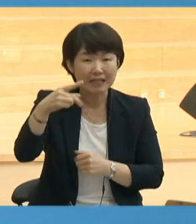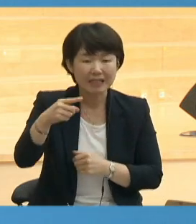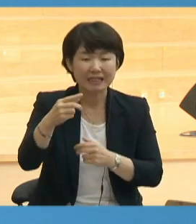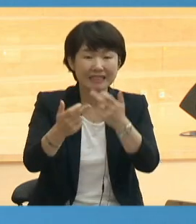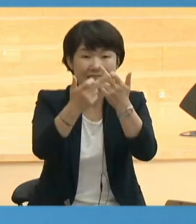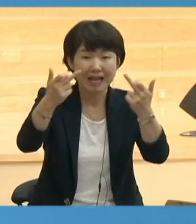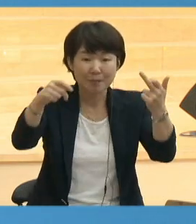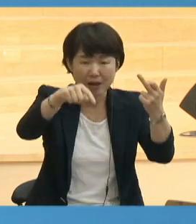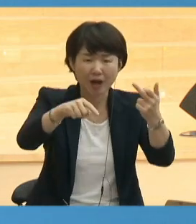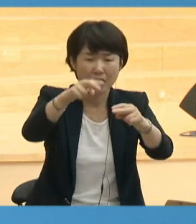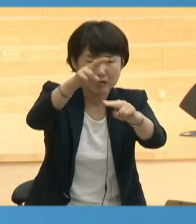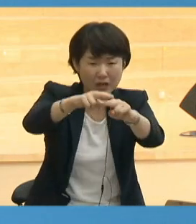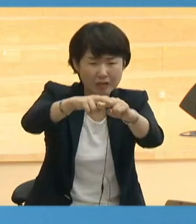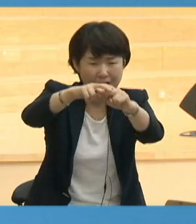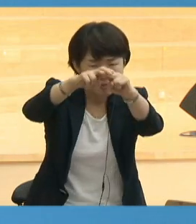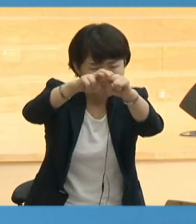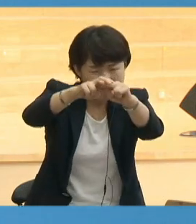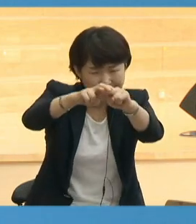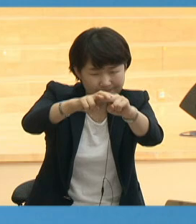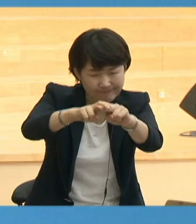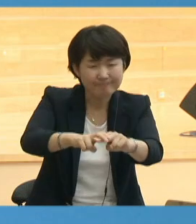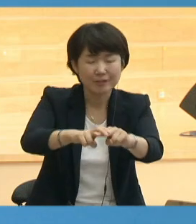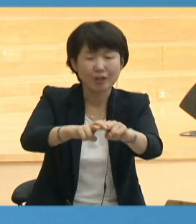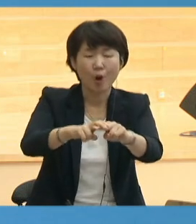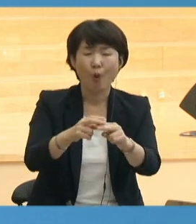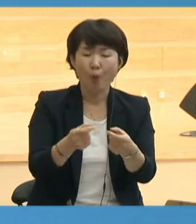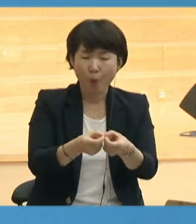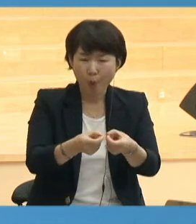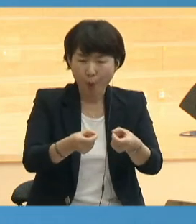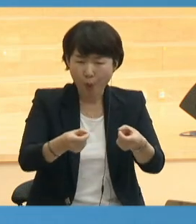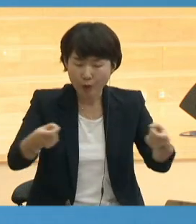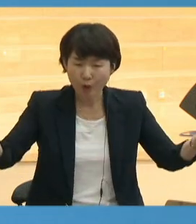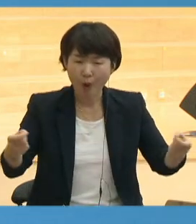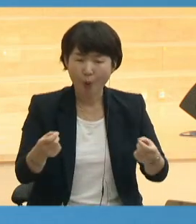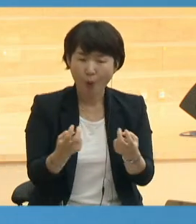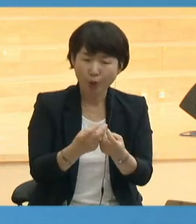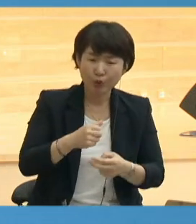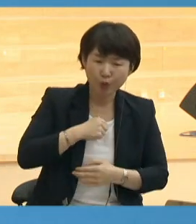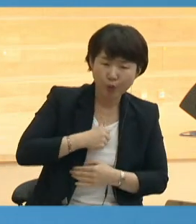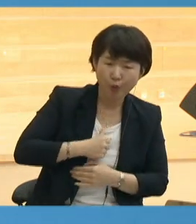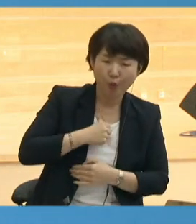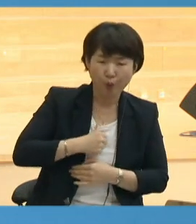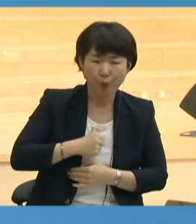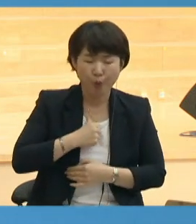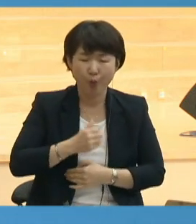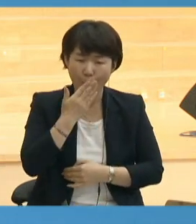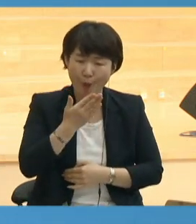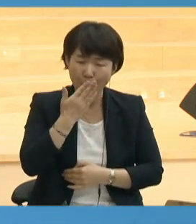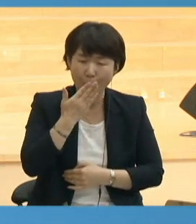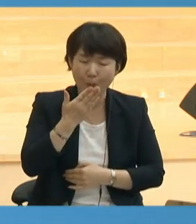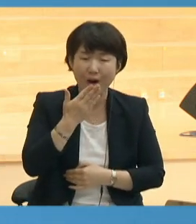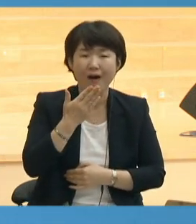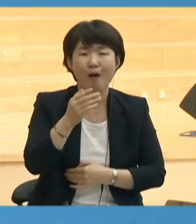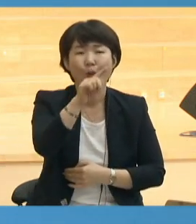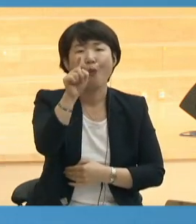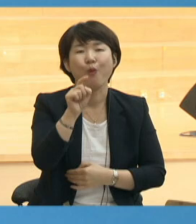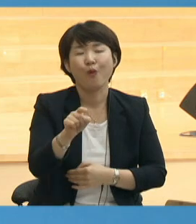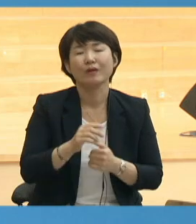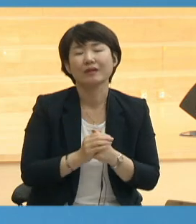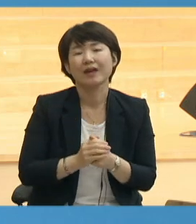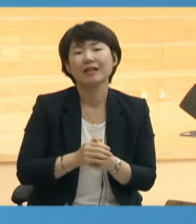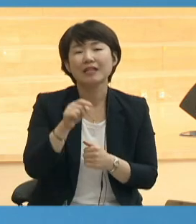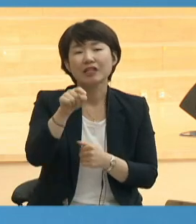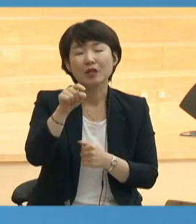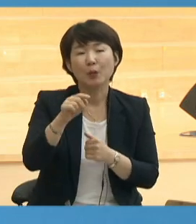동안 5 5월의 세월 동안 어떻게 견디며 버티며 그렇게 살 수 있었을까 여기에요 그럼